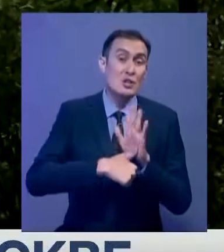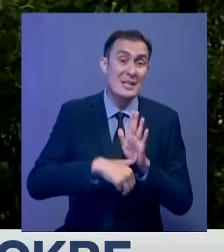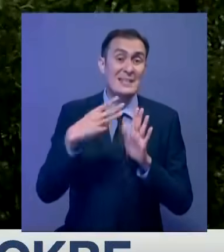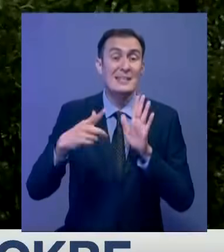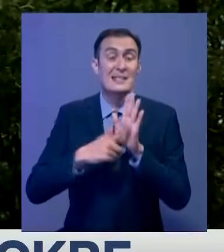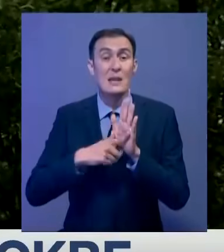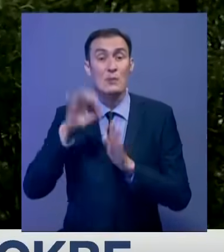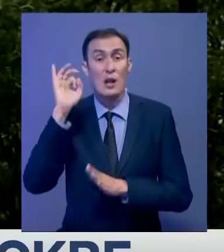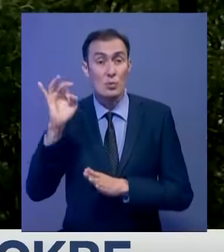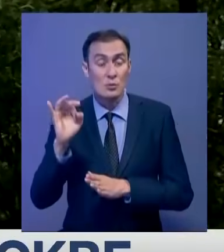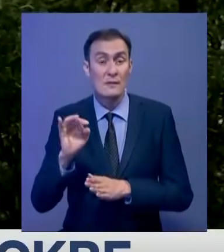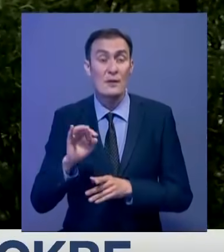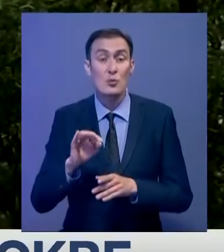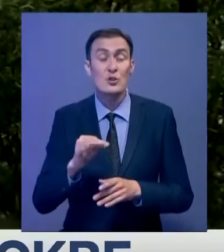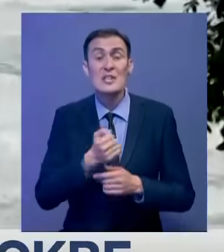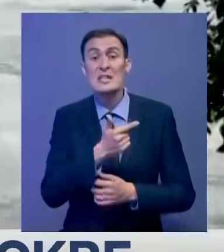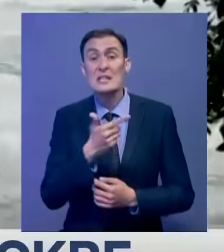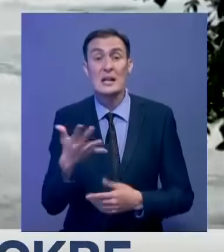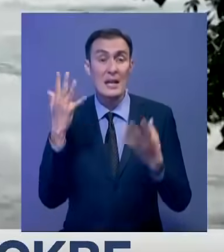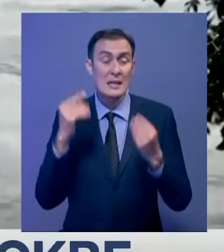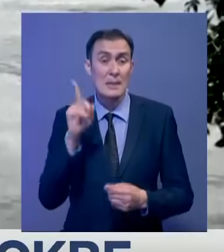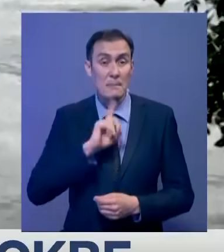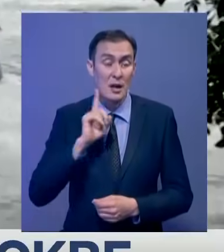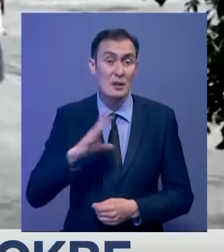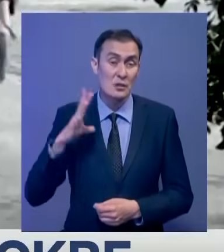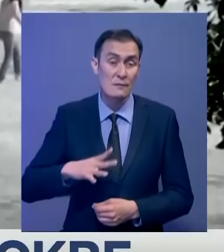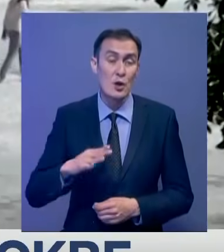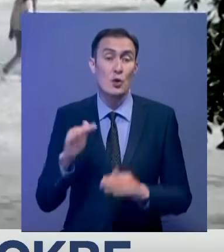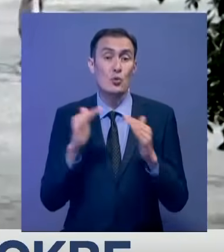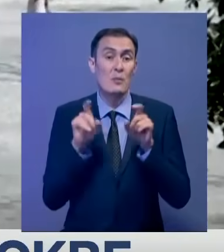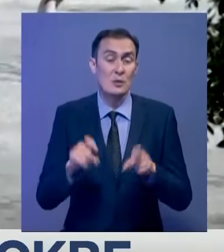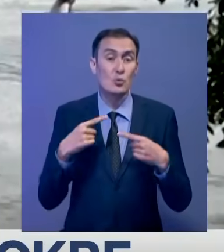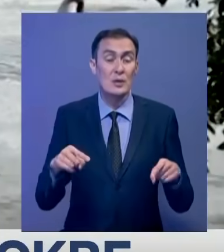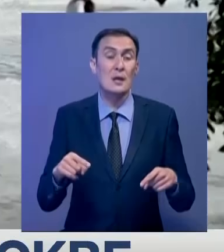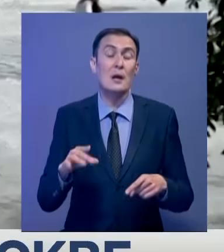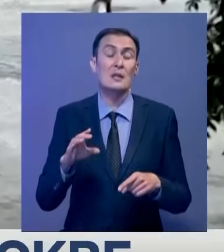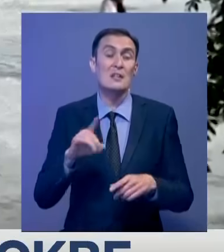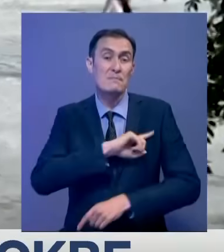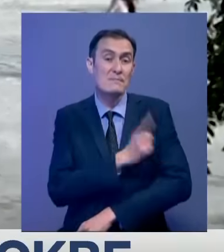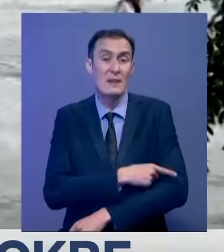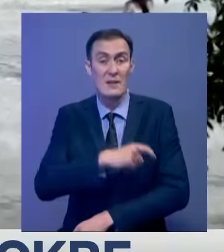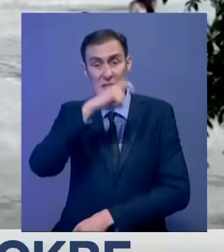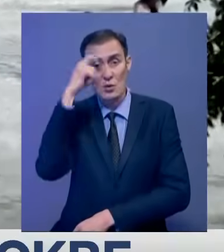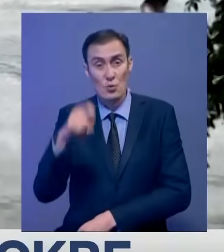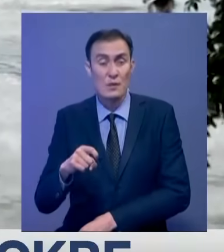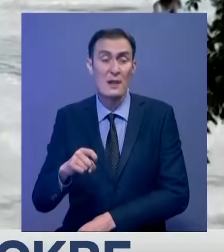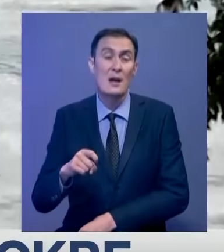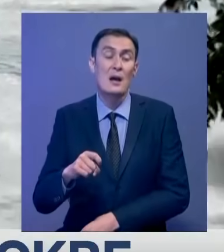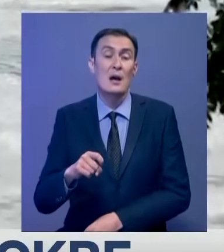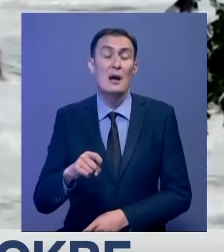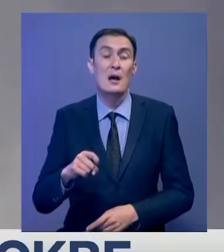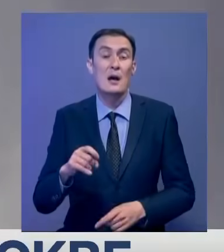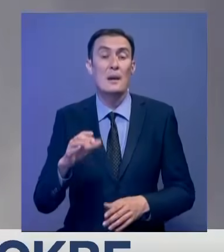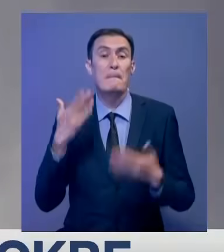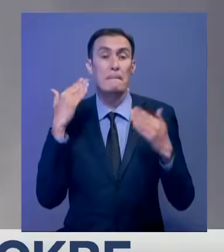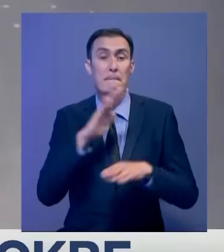36-37 градусов Цельсия уже несколько дней. Пока одни пережидают жару дома, другие спасаются от беспощадного летного зноя в ледниках.